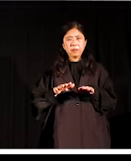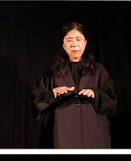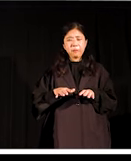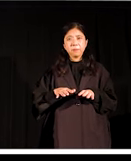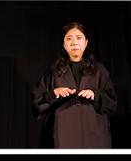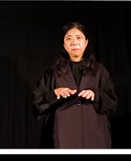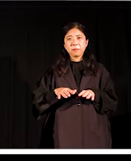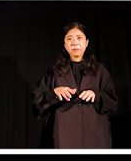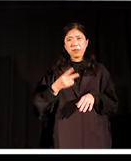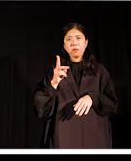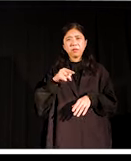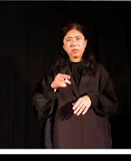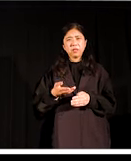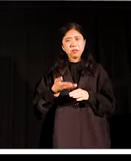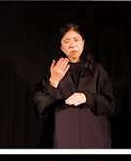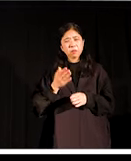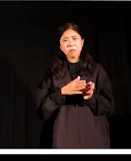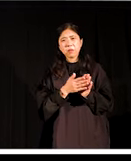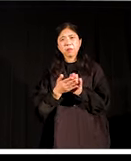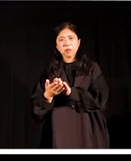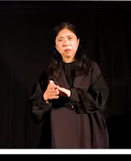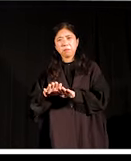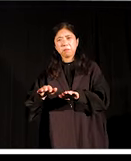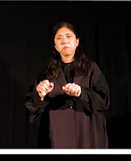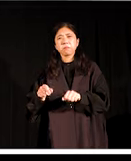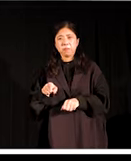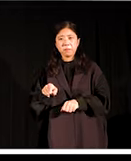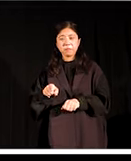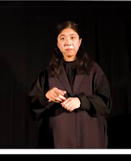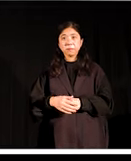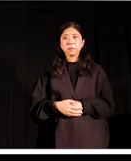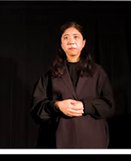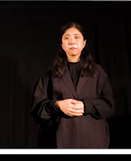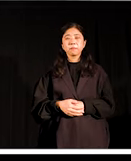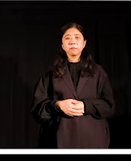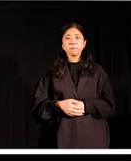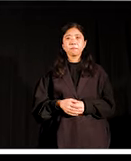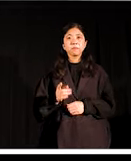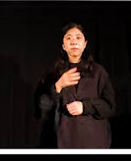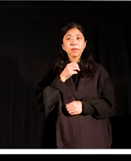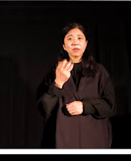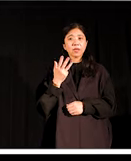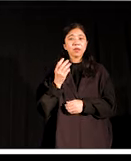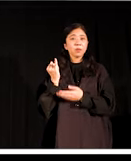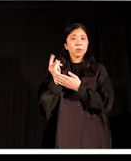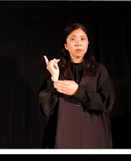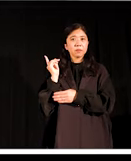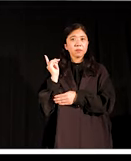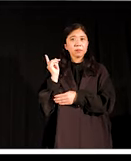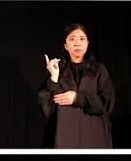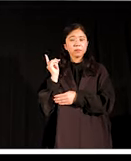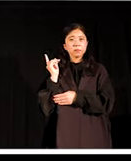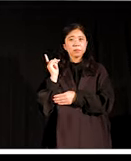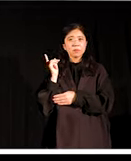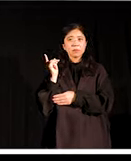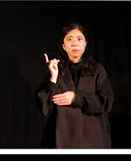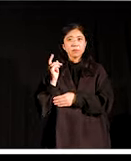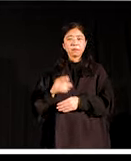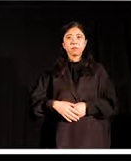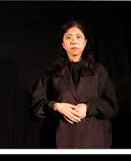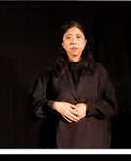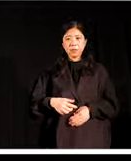さん見とってきました例えば患者さんこの子とか8歳の女の子で肝臓にあの